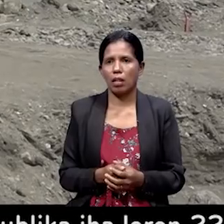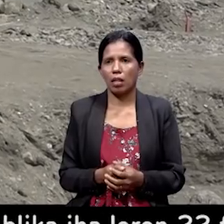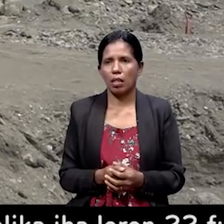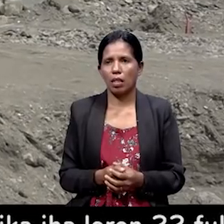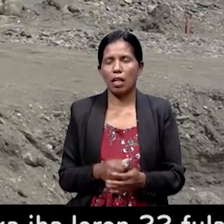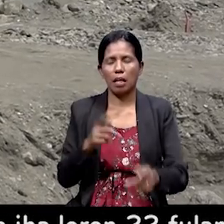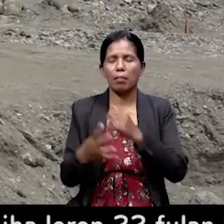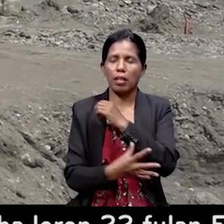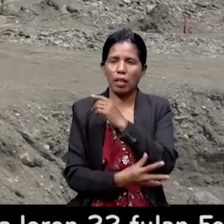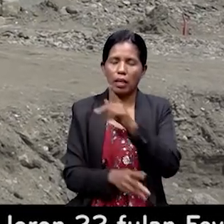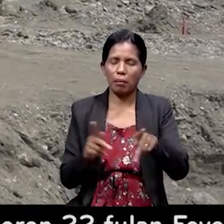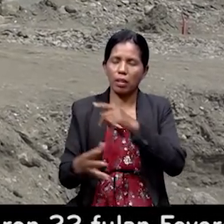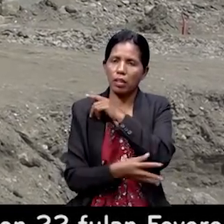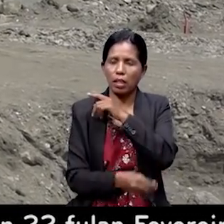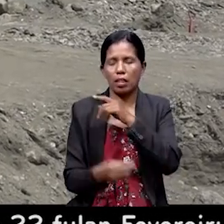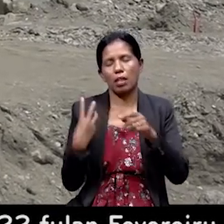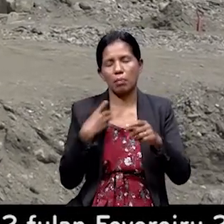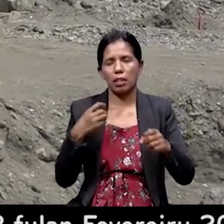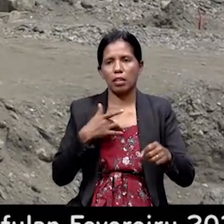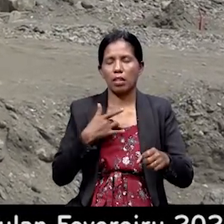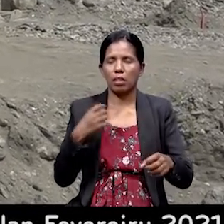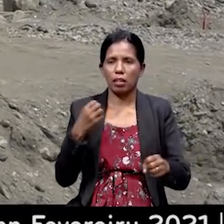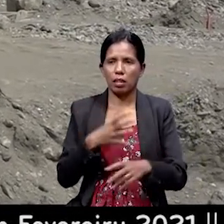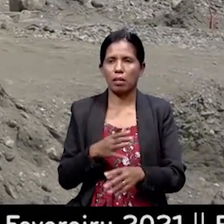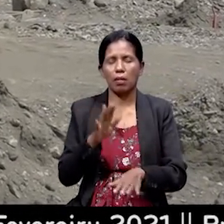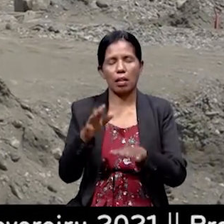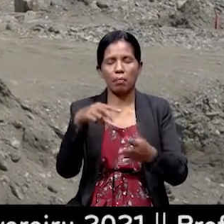kiki ni ami labrani bay. Ya amri dia nyoi orang makan.